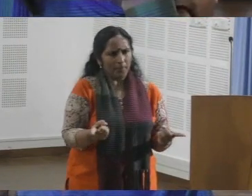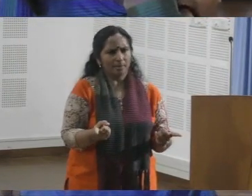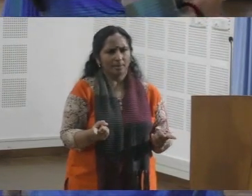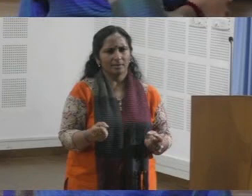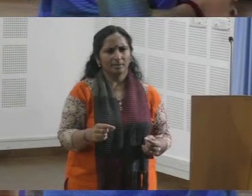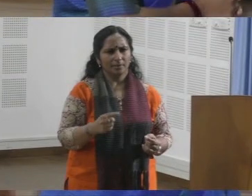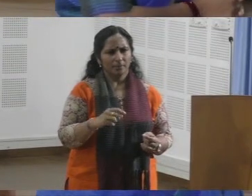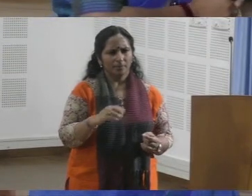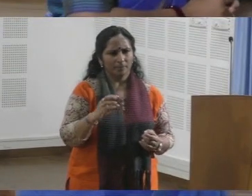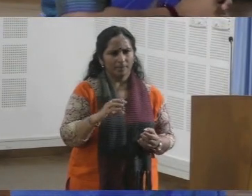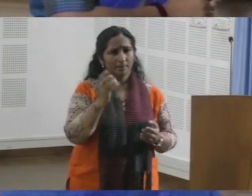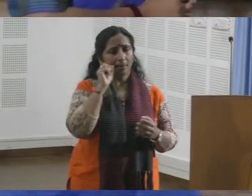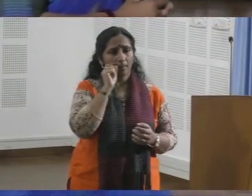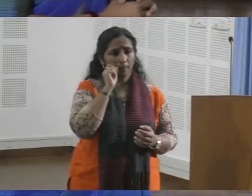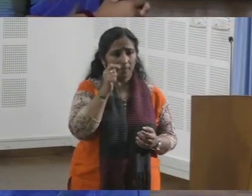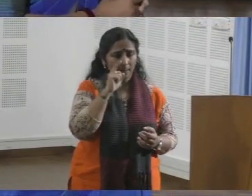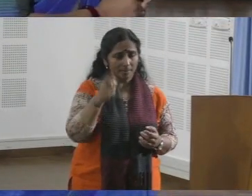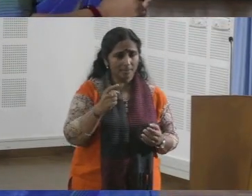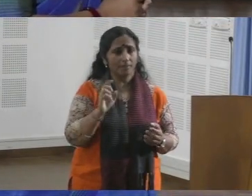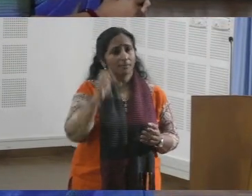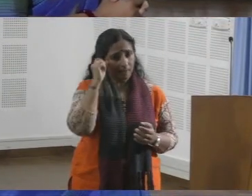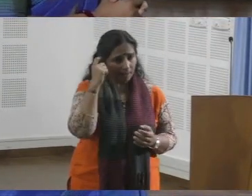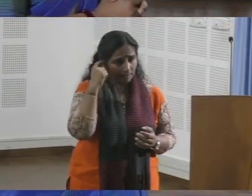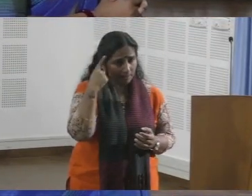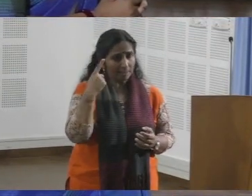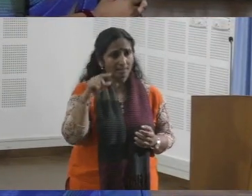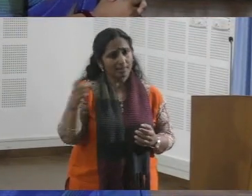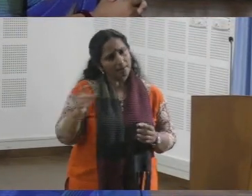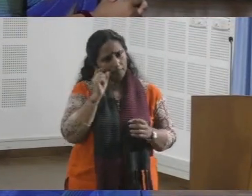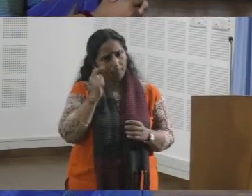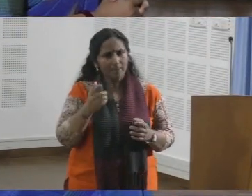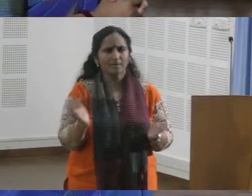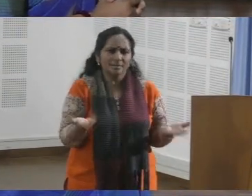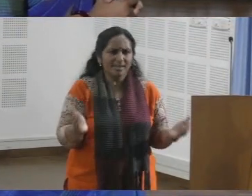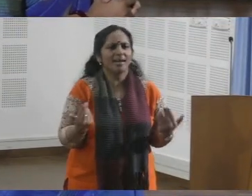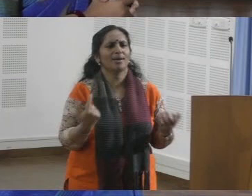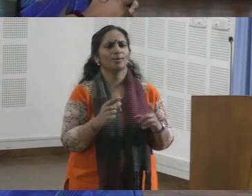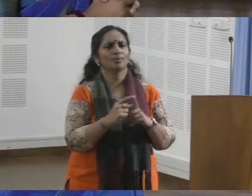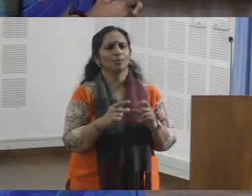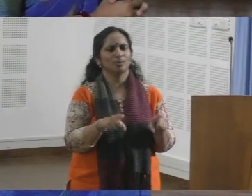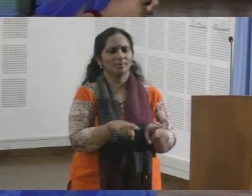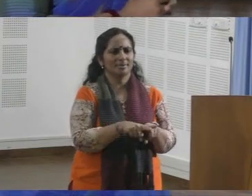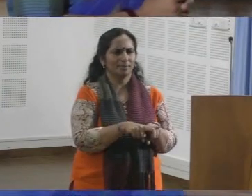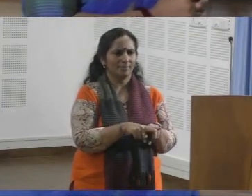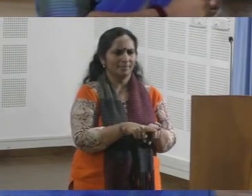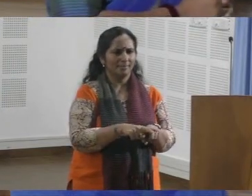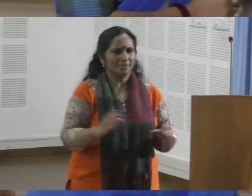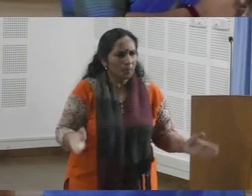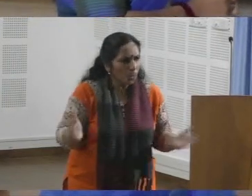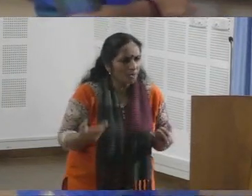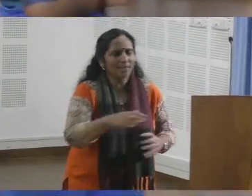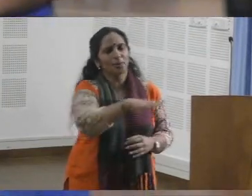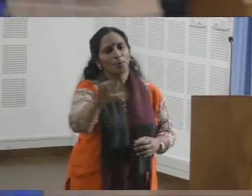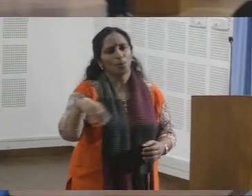that the parents also will understand that parent can do it. So this is a great motivation for all of us, for the